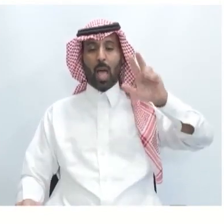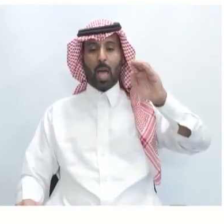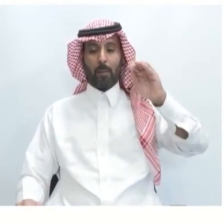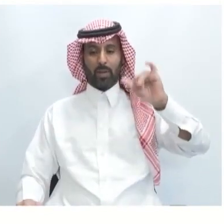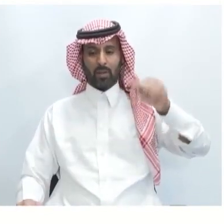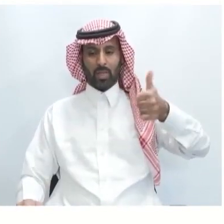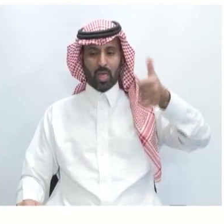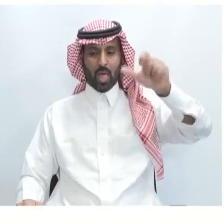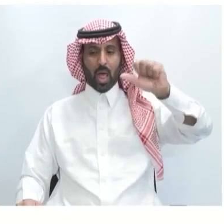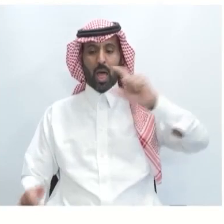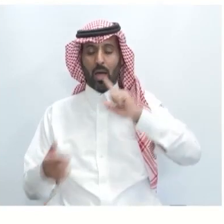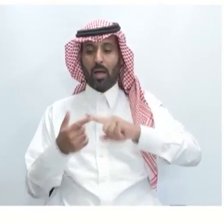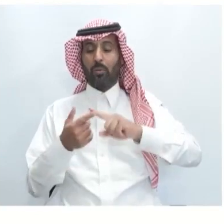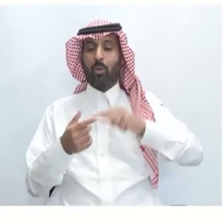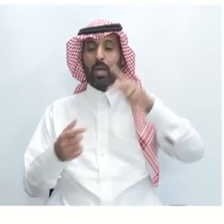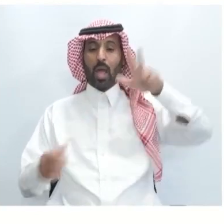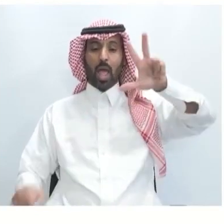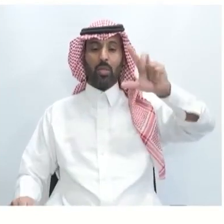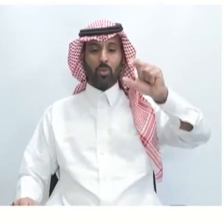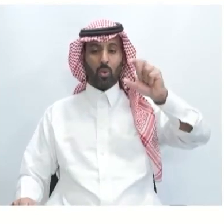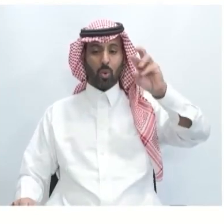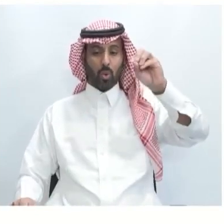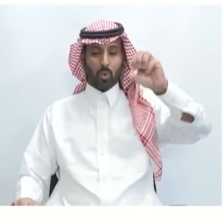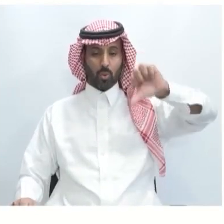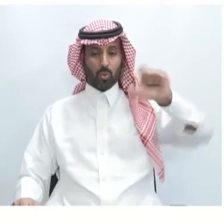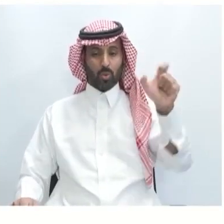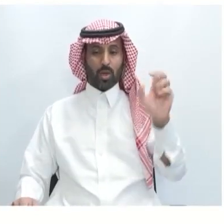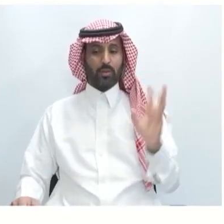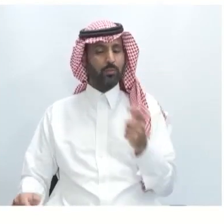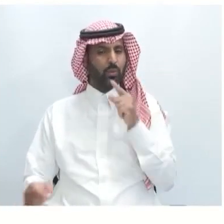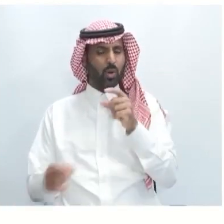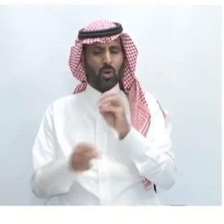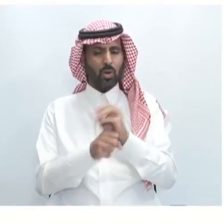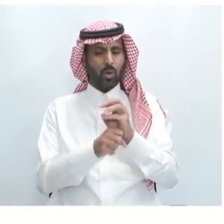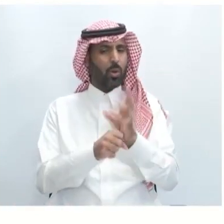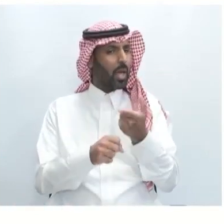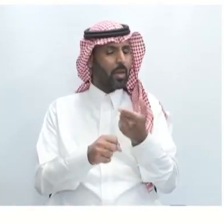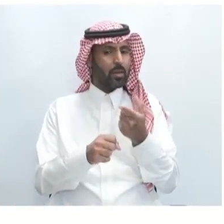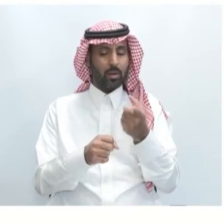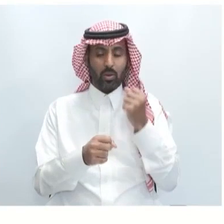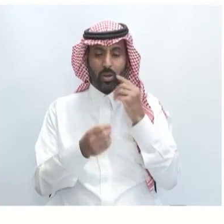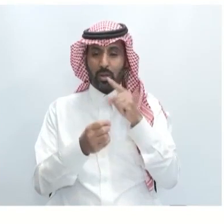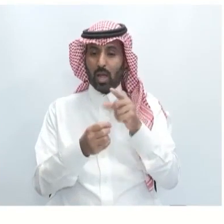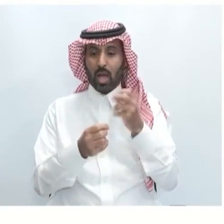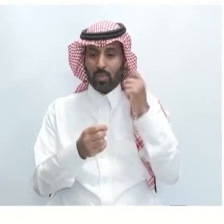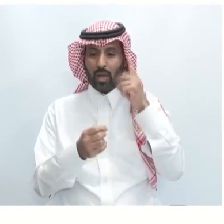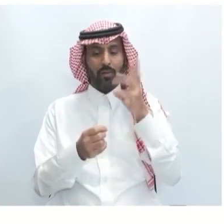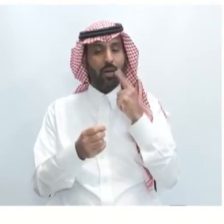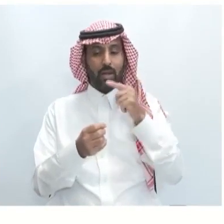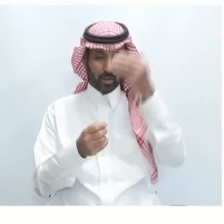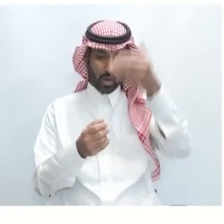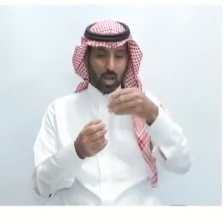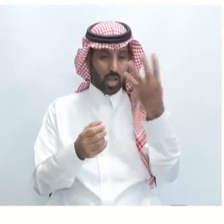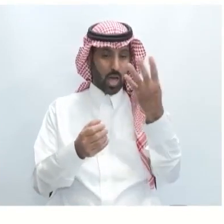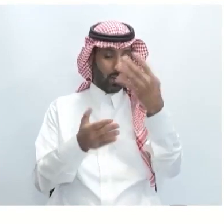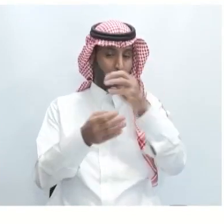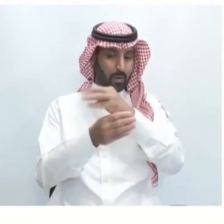بالليبيدات هي الدهون الان اذكر ما تعرفه عن البروتينات والكربوهيدرات والليبيدات ما